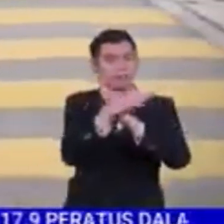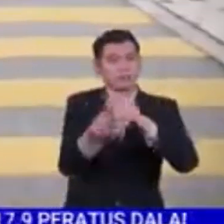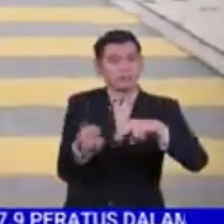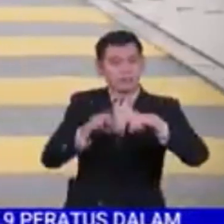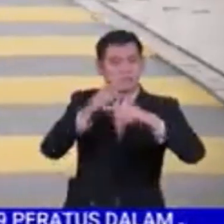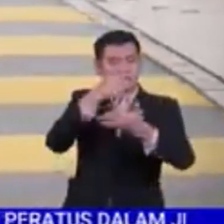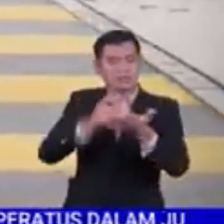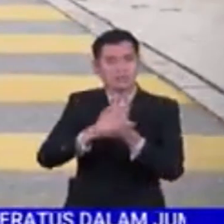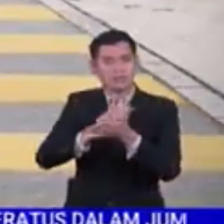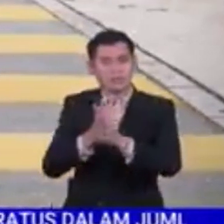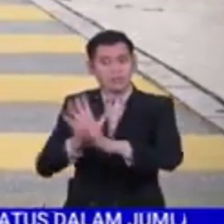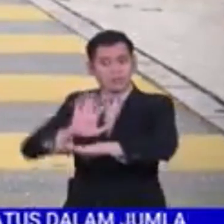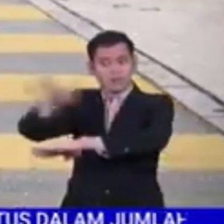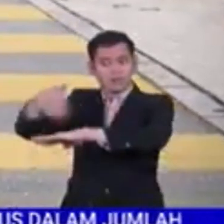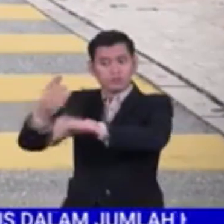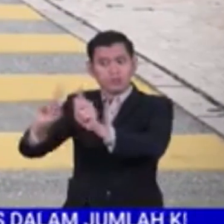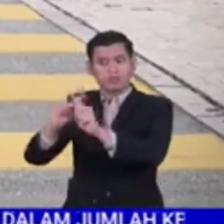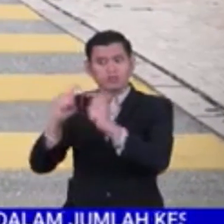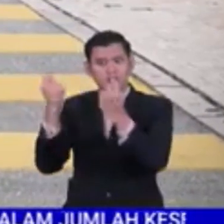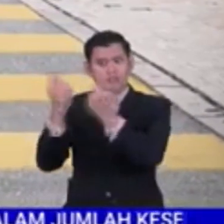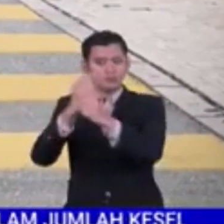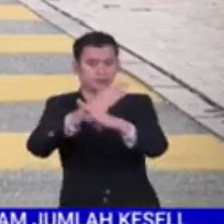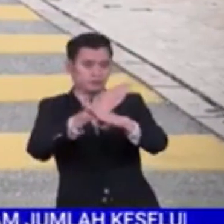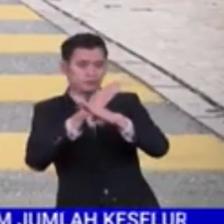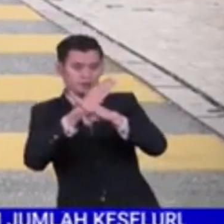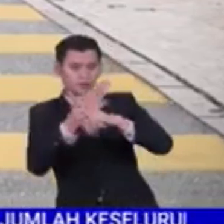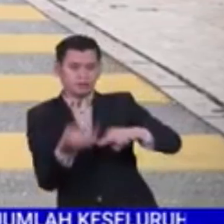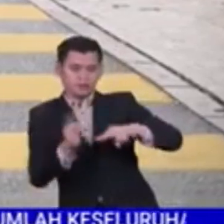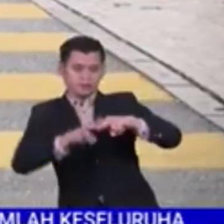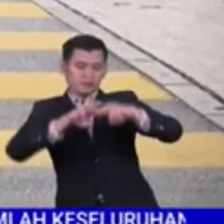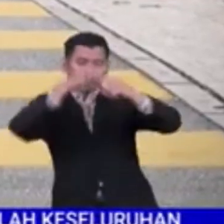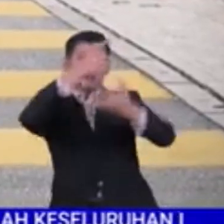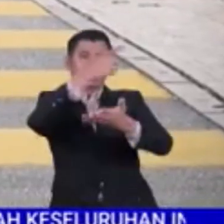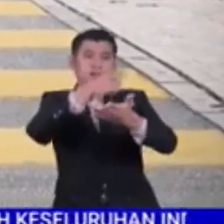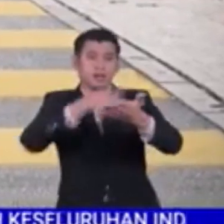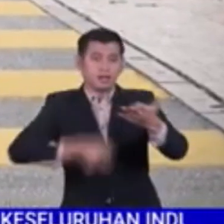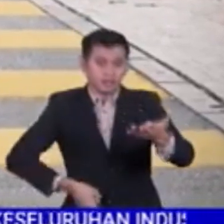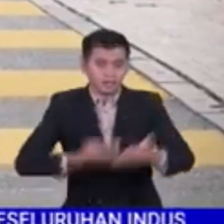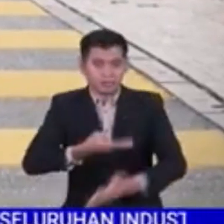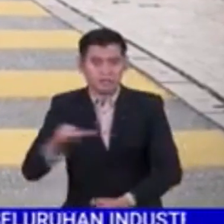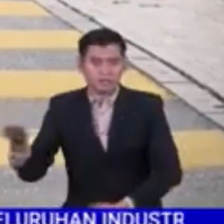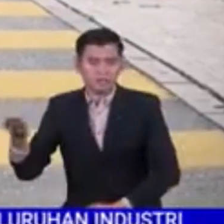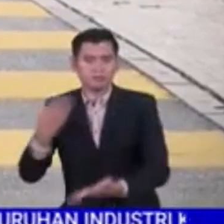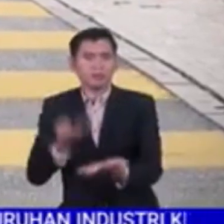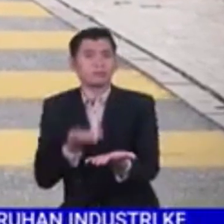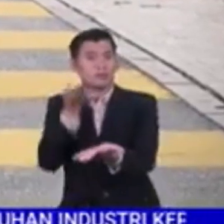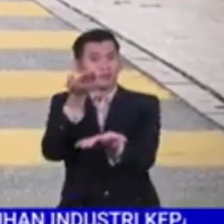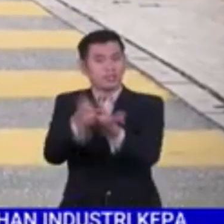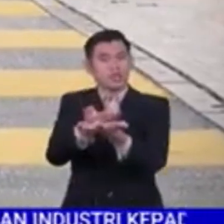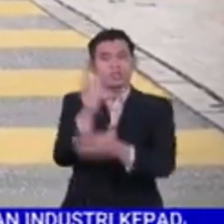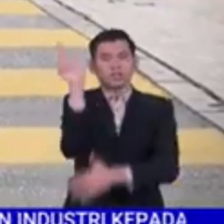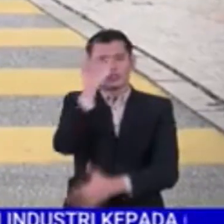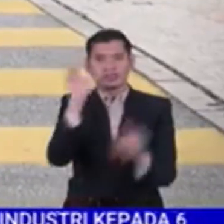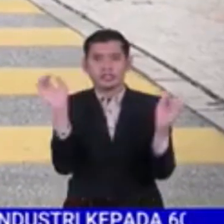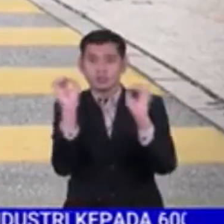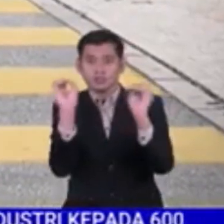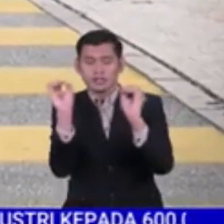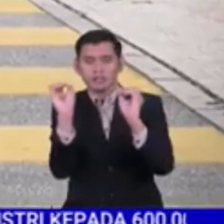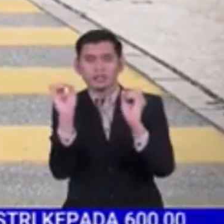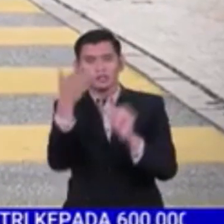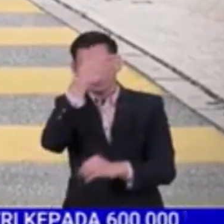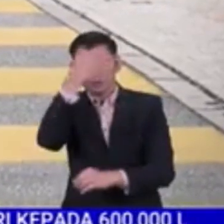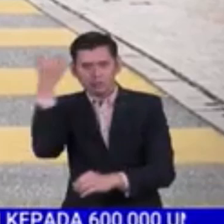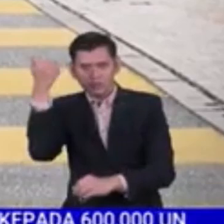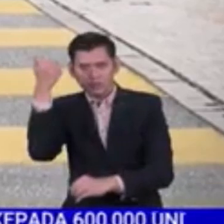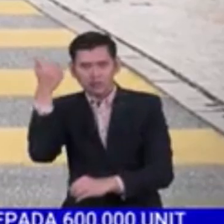Maka penubuhan pasukan Jihad Tangani Inflasi ini membuktikan kerajaan tidak lepas tangan mendepani cabaran